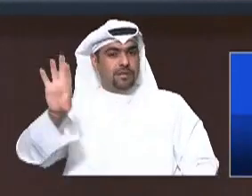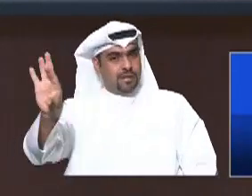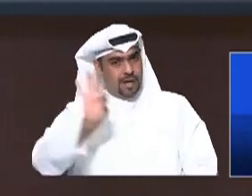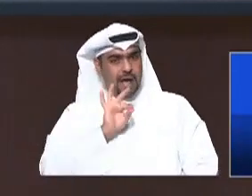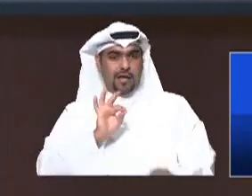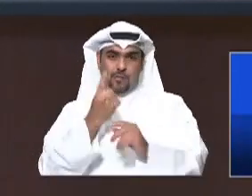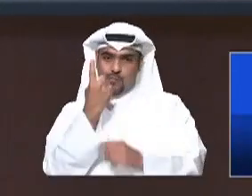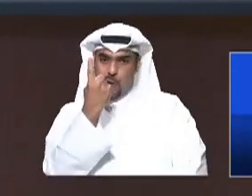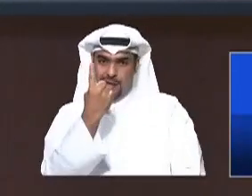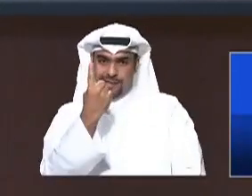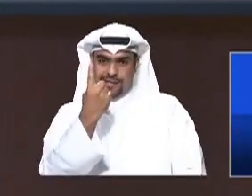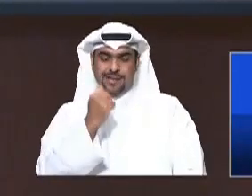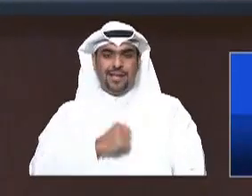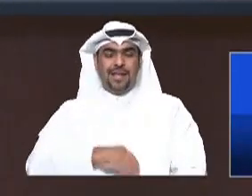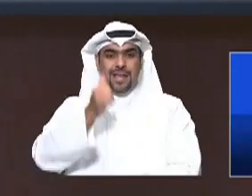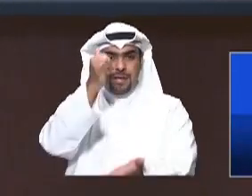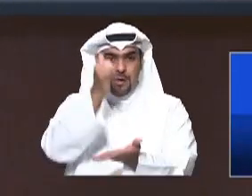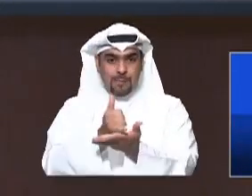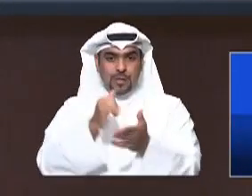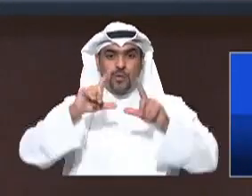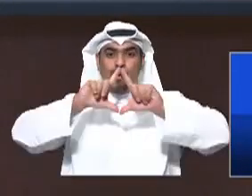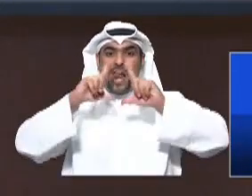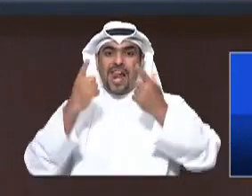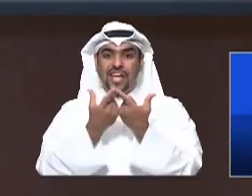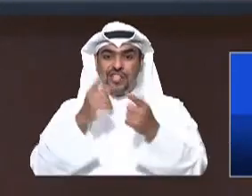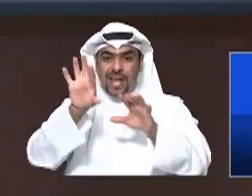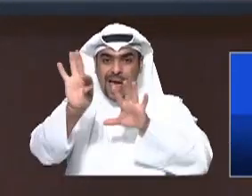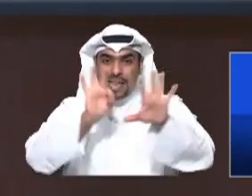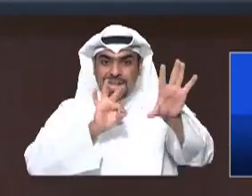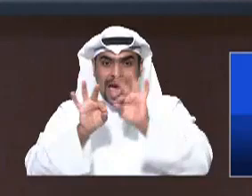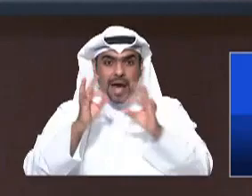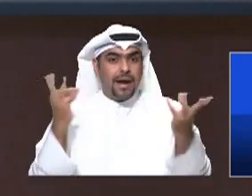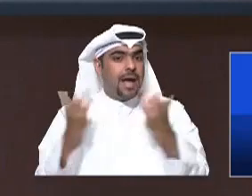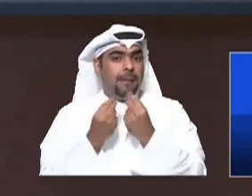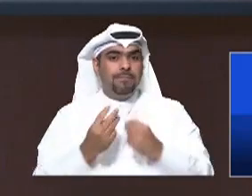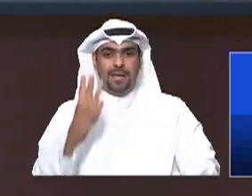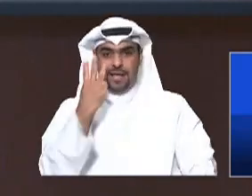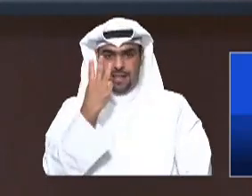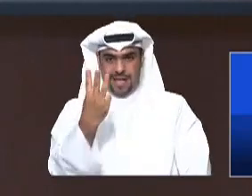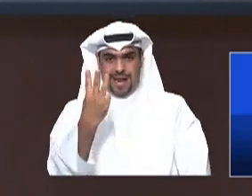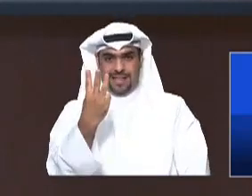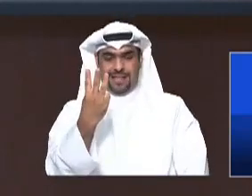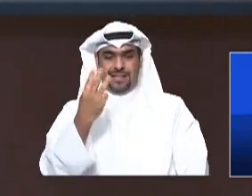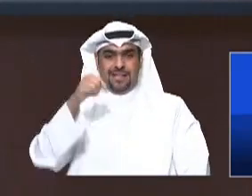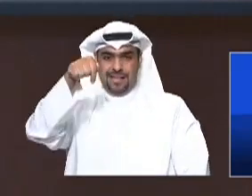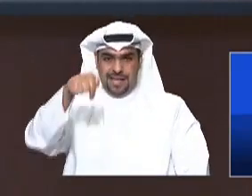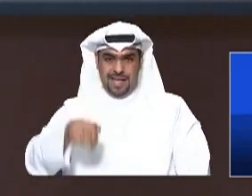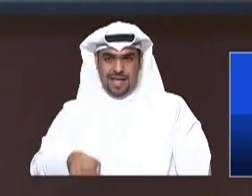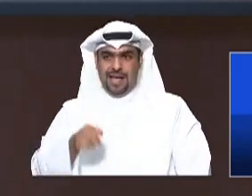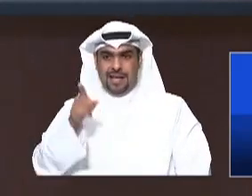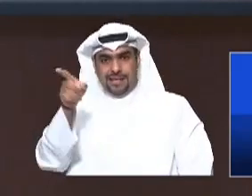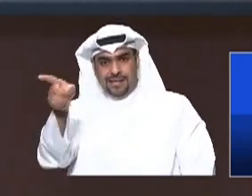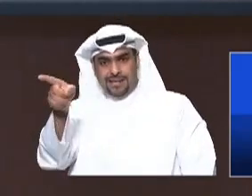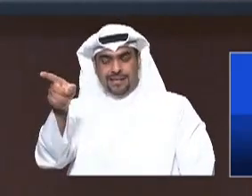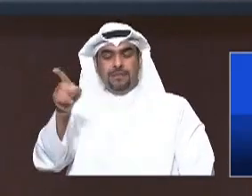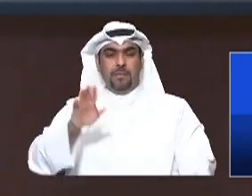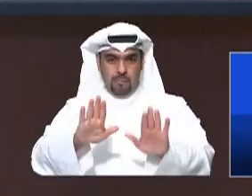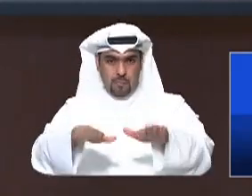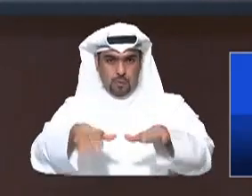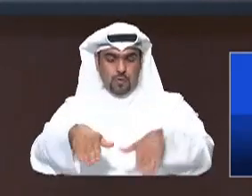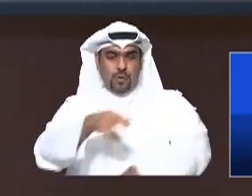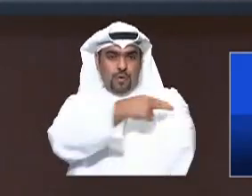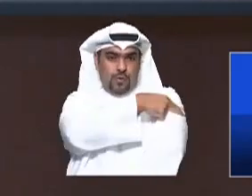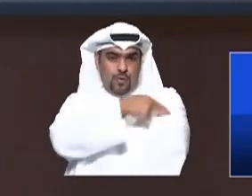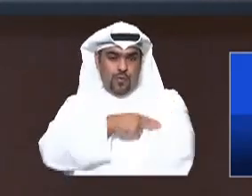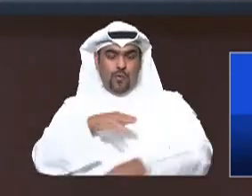اللجان، واليوم اخترنا أيضا زميلنا المهندس عبد اللطيف الدعي أيضا عضو في مكتب المجلس،